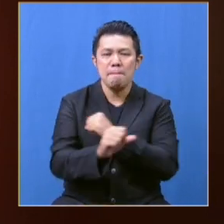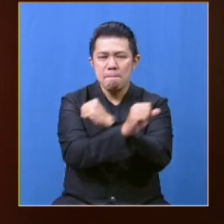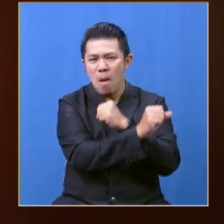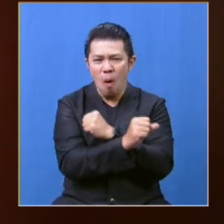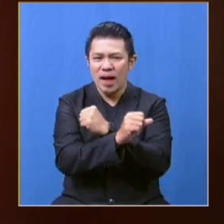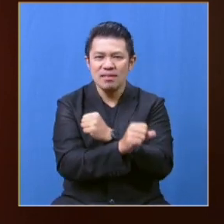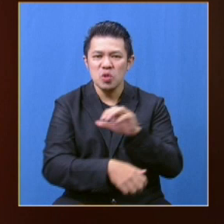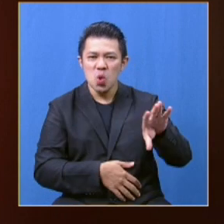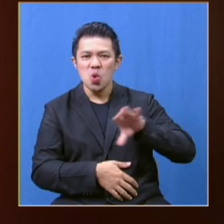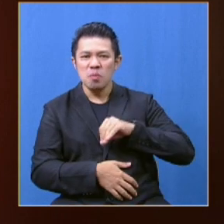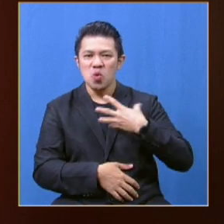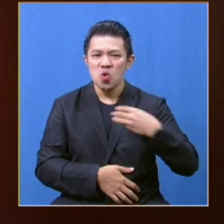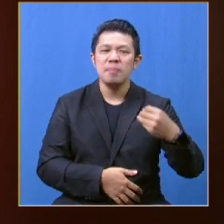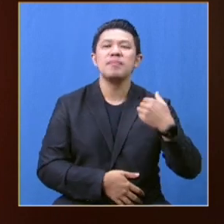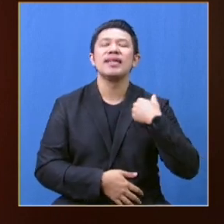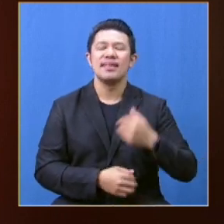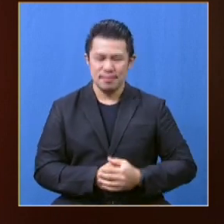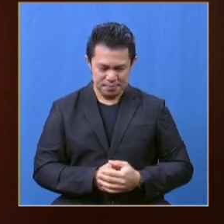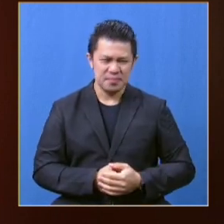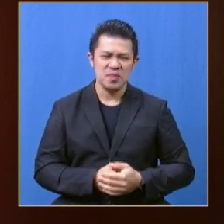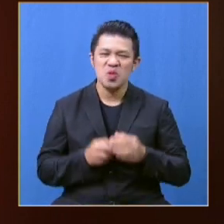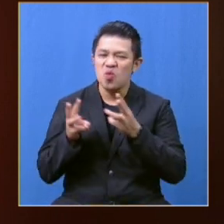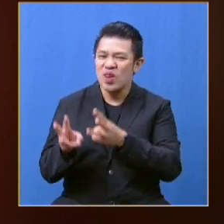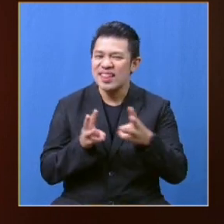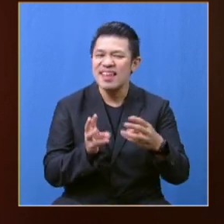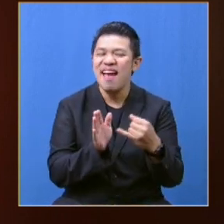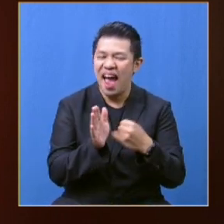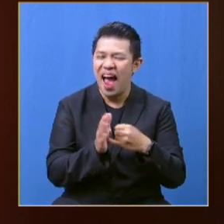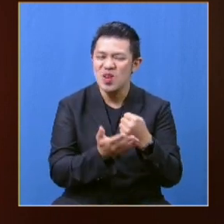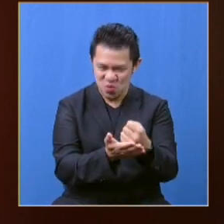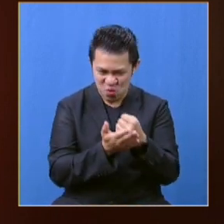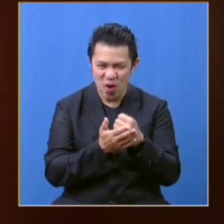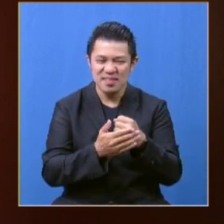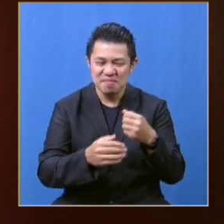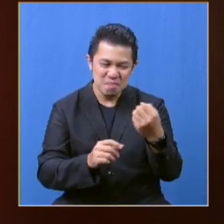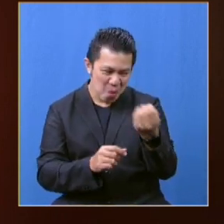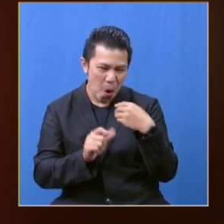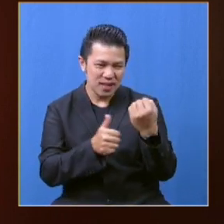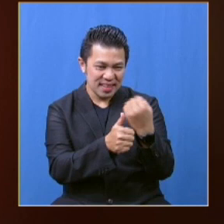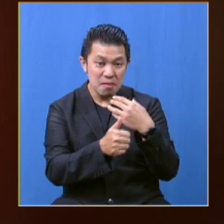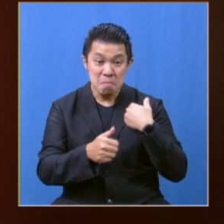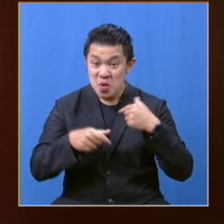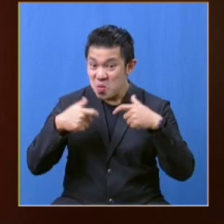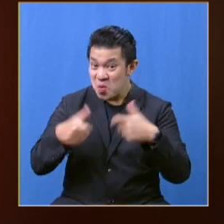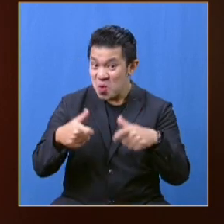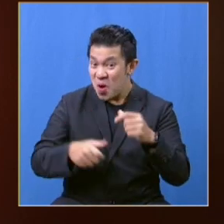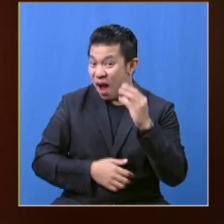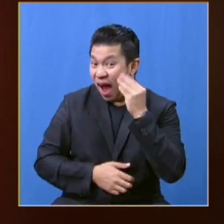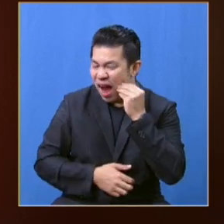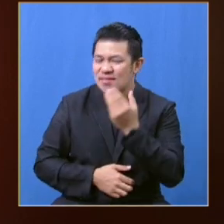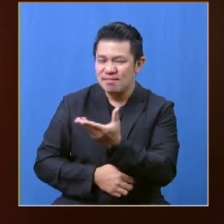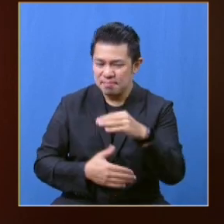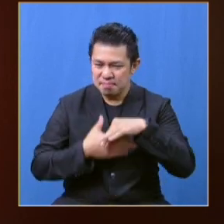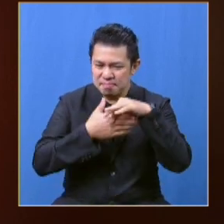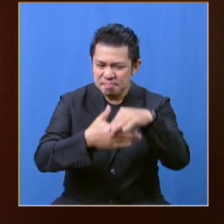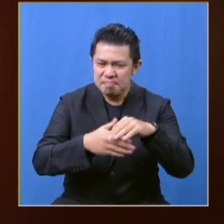างที่บอกไว้วิธีการง่ายๆส่งผ่านมาบอกกันหน่อยในขณะเดียวกันถ้าเกิดมีคลิปน่ารักน่ารักอะค่ะก็แชร์กันม